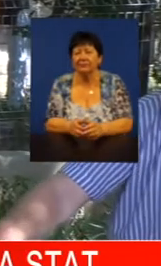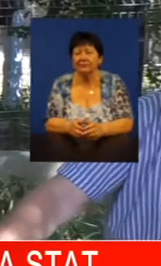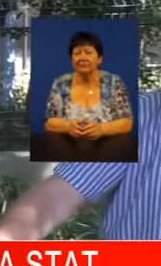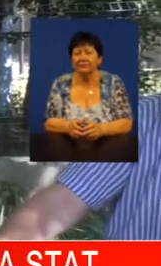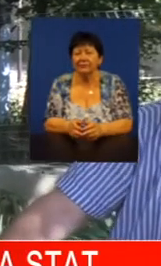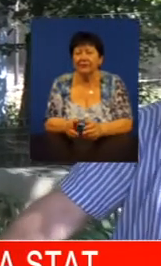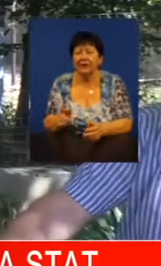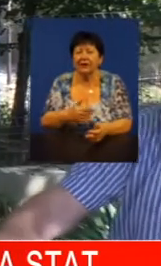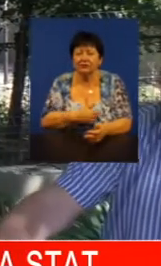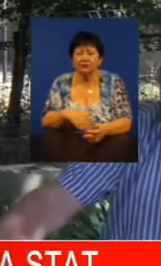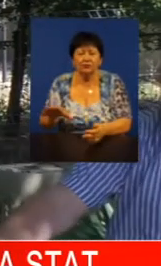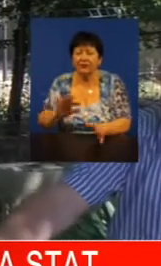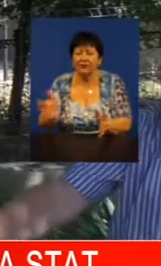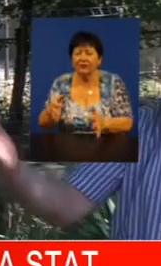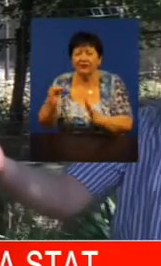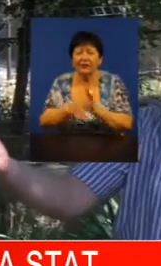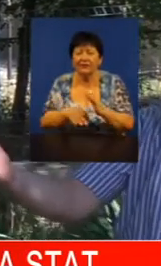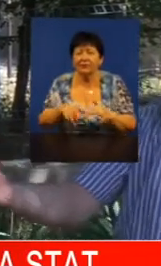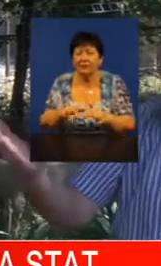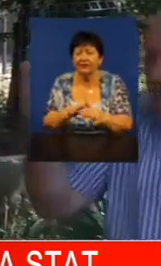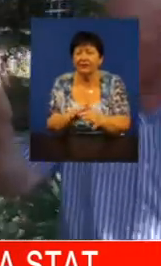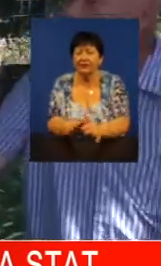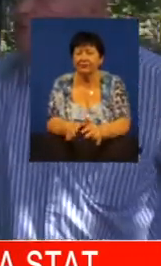Я тоже хочу, чтобы все сразу происходило.